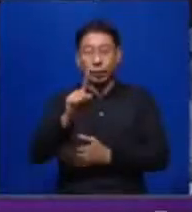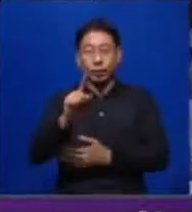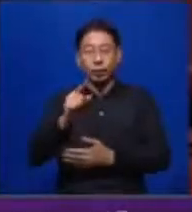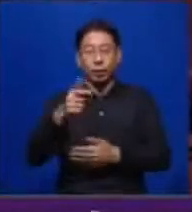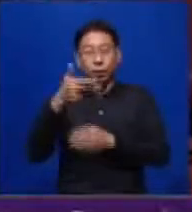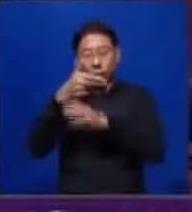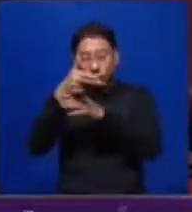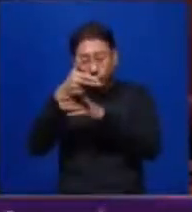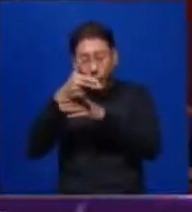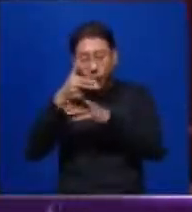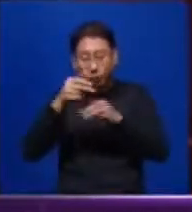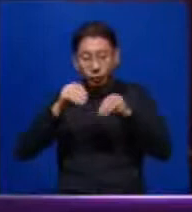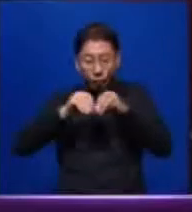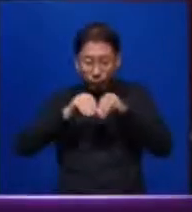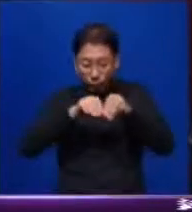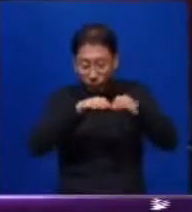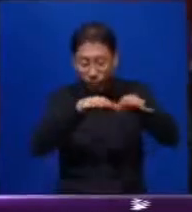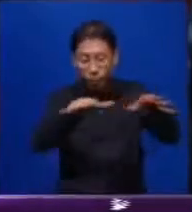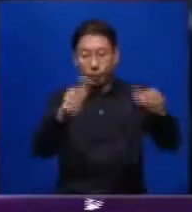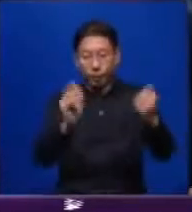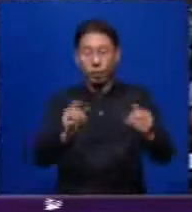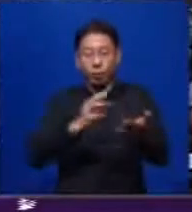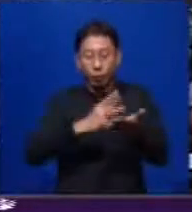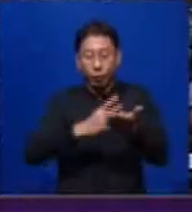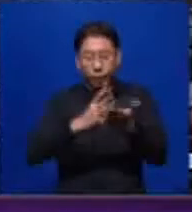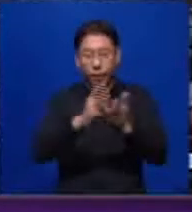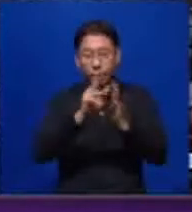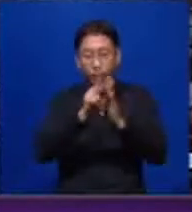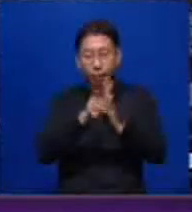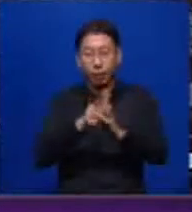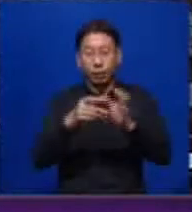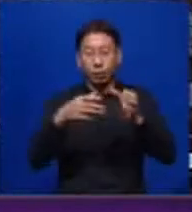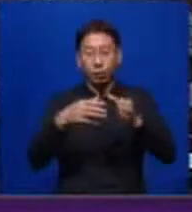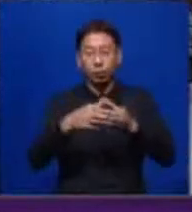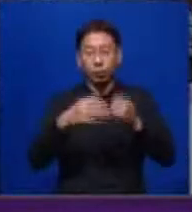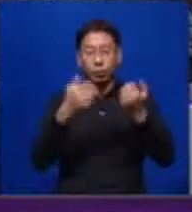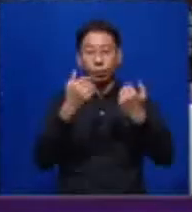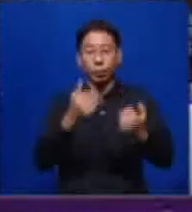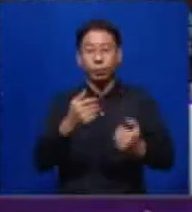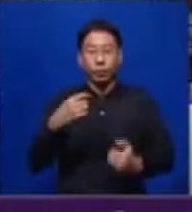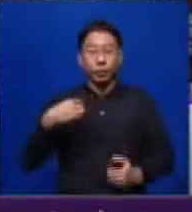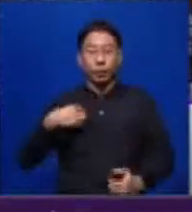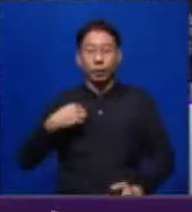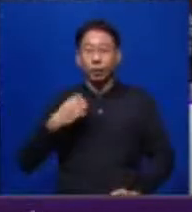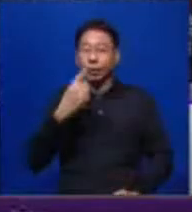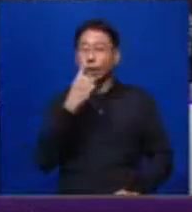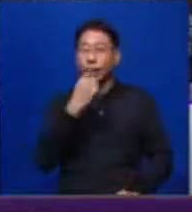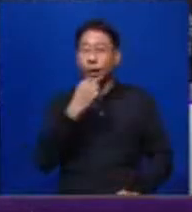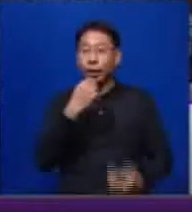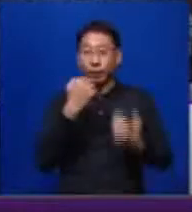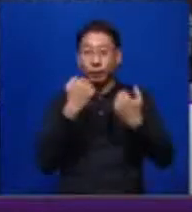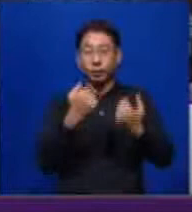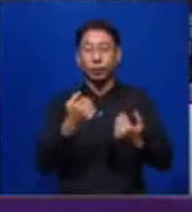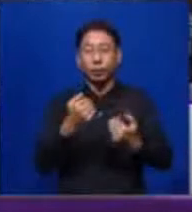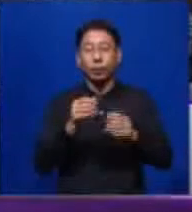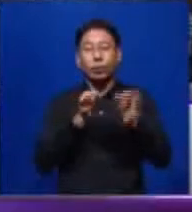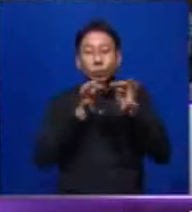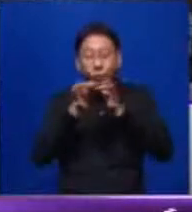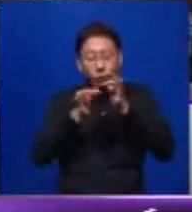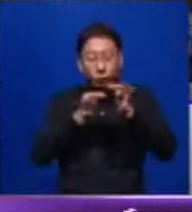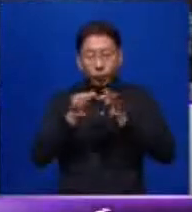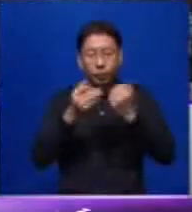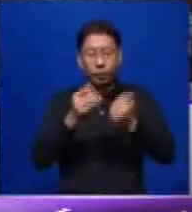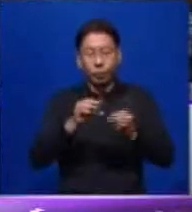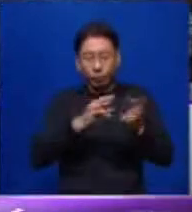ได้นำเทปการเสวนาของนักวิชาการกรมสมัชชาปกป้องประชาธิปไตยหรือสปปซึ่งเป็นการอภิปราย